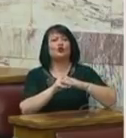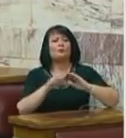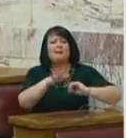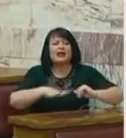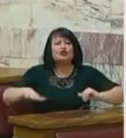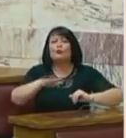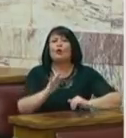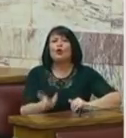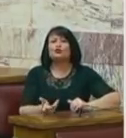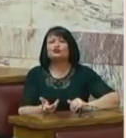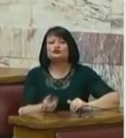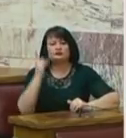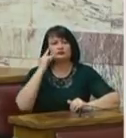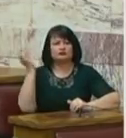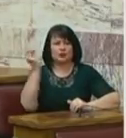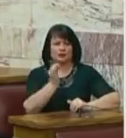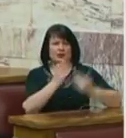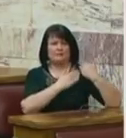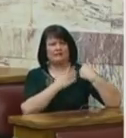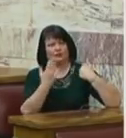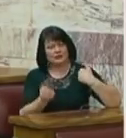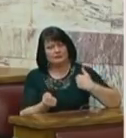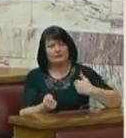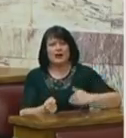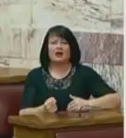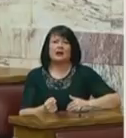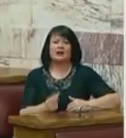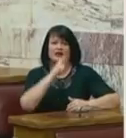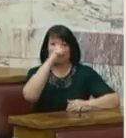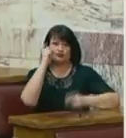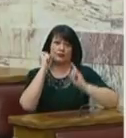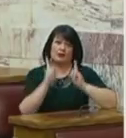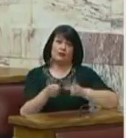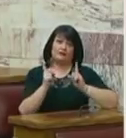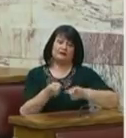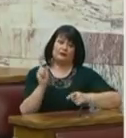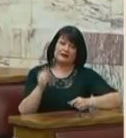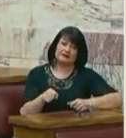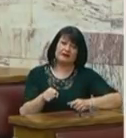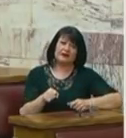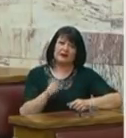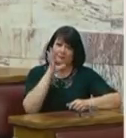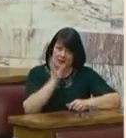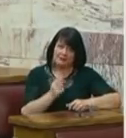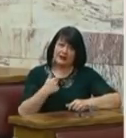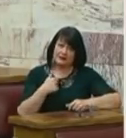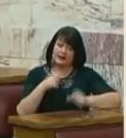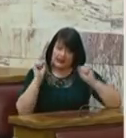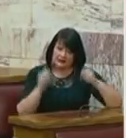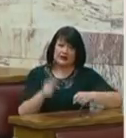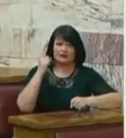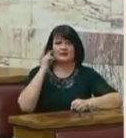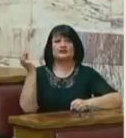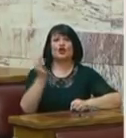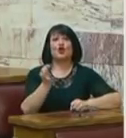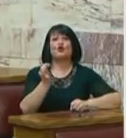το μέτωπο της λογικής, της υπευθυνότητας, των δύσκολων αποφάσεων. Και ναι, είμαστε το μέτωπο της λογικής,